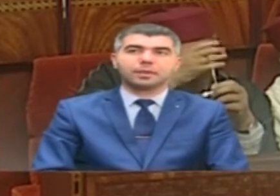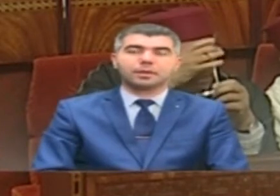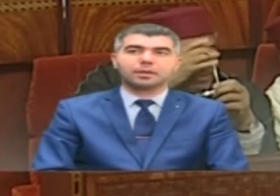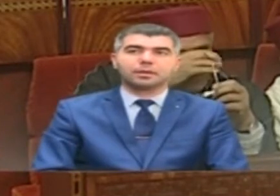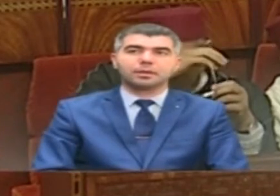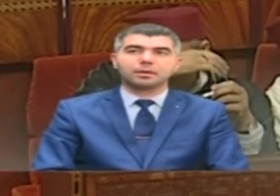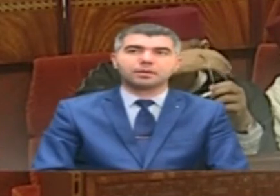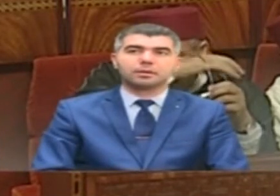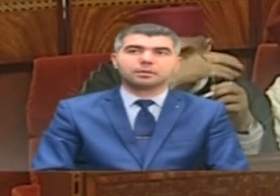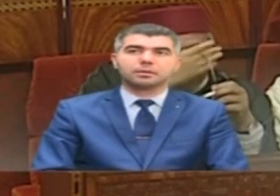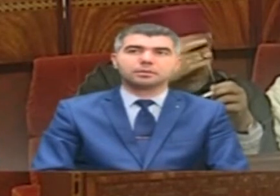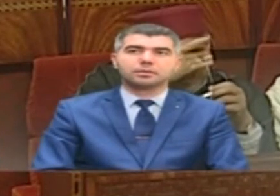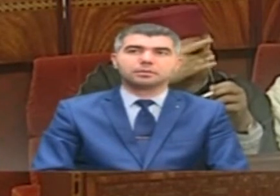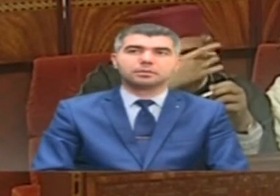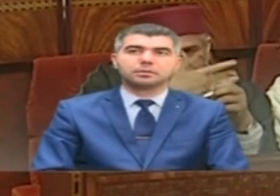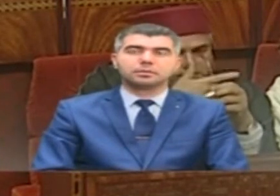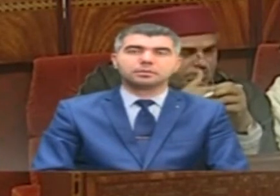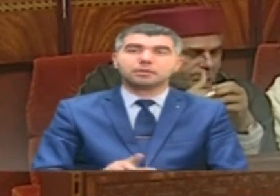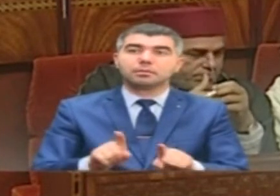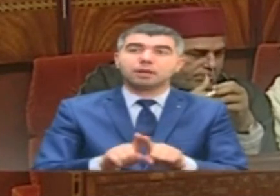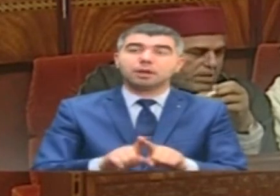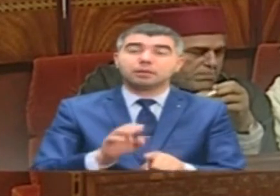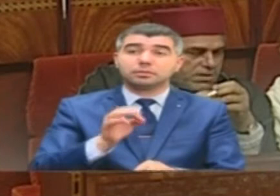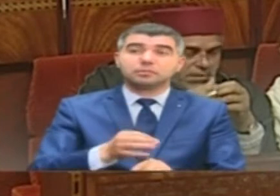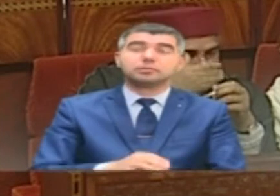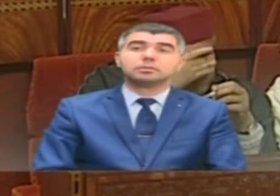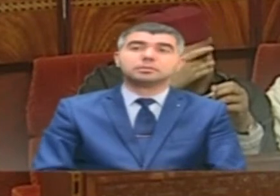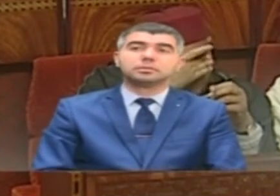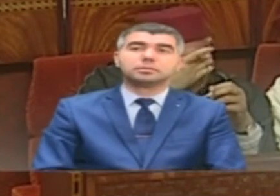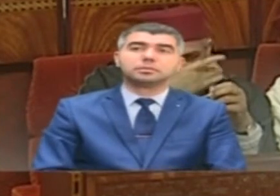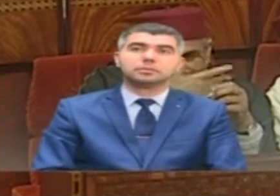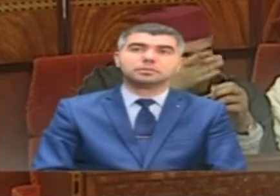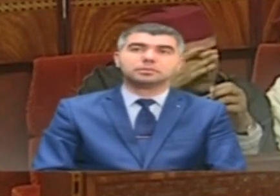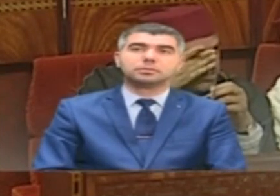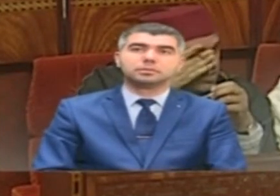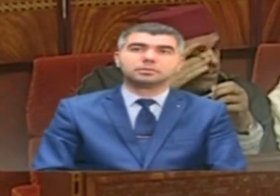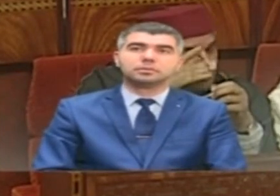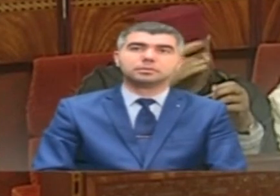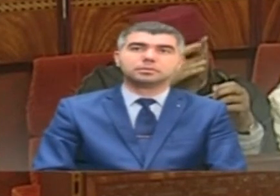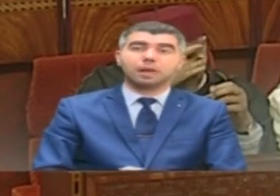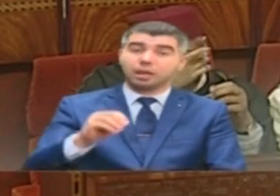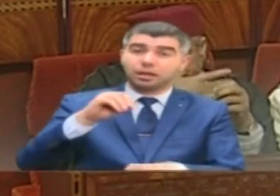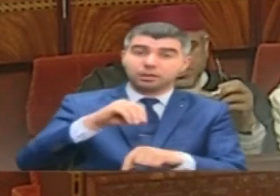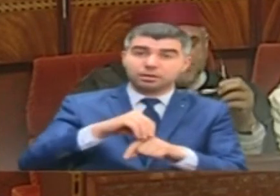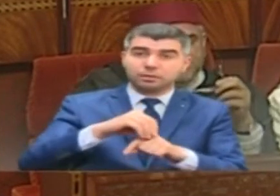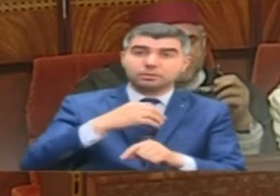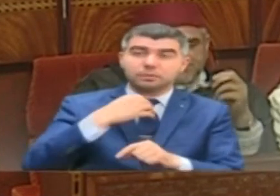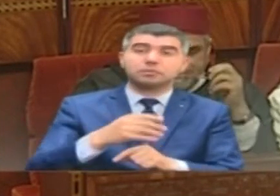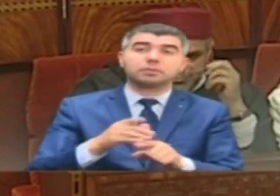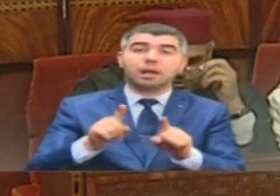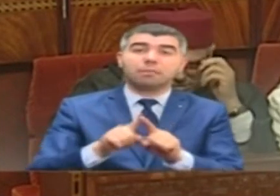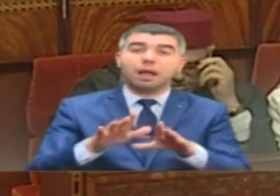القطعه الارضيه المخصصه لبناء هذه الكليه اللي هي بالمساحه ديال 54 هكتار بالجماعه القرويه